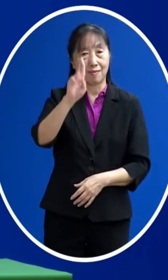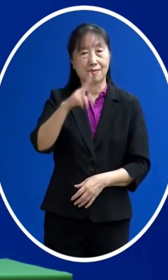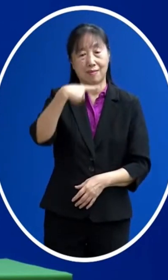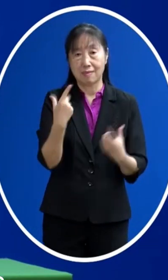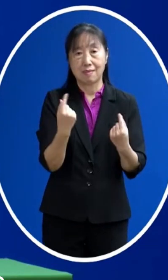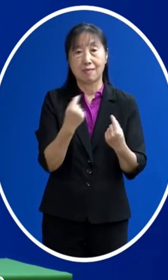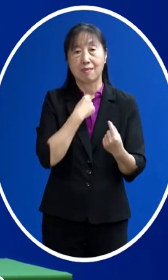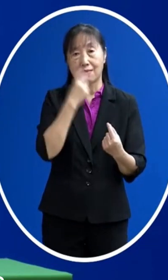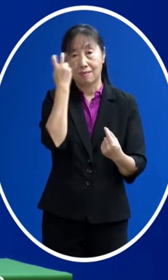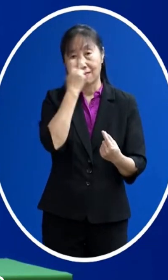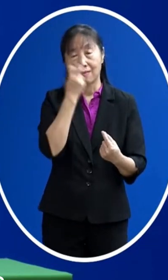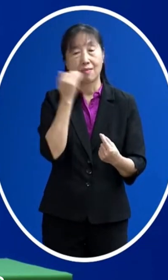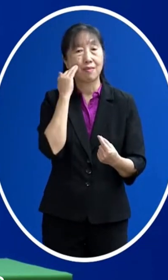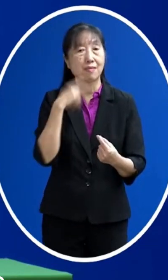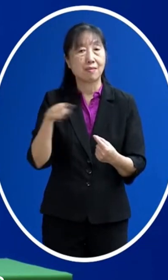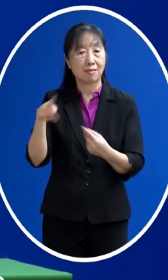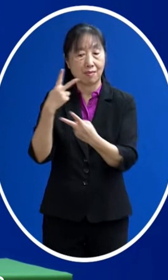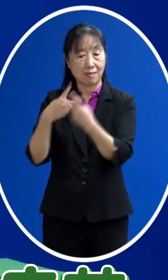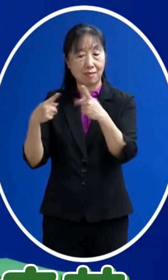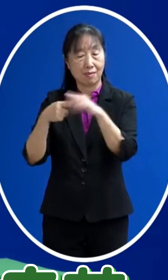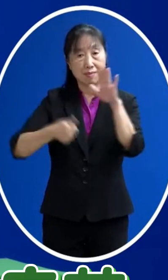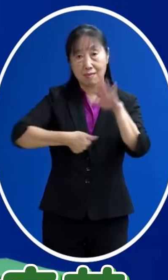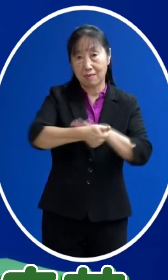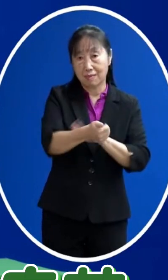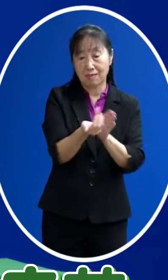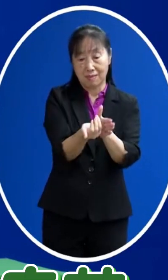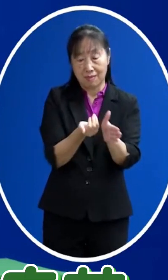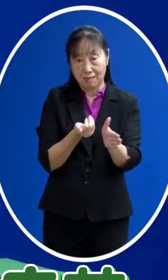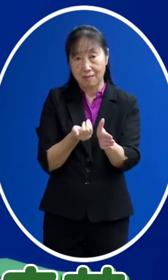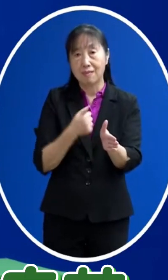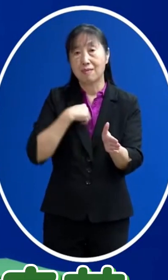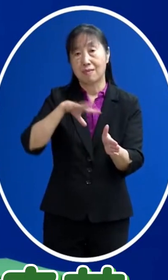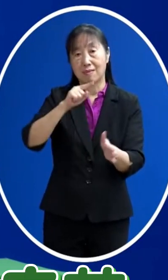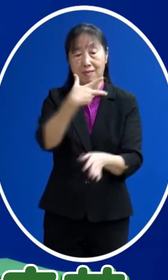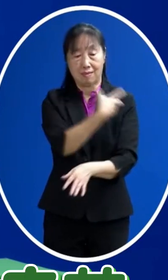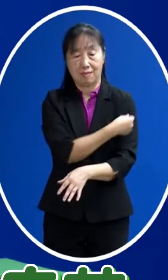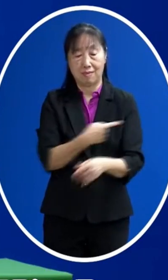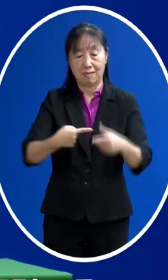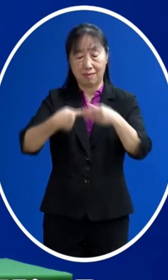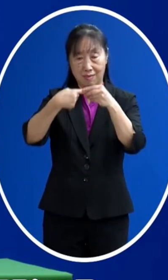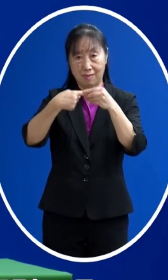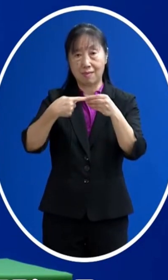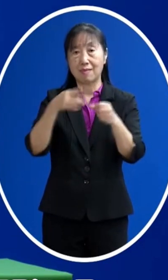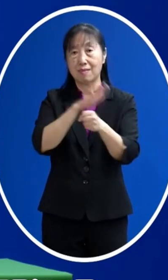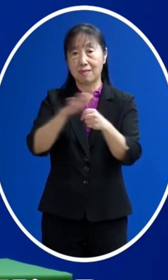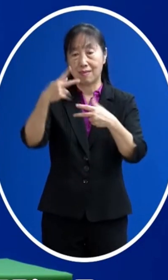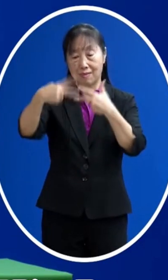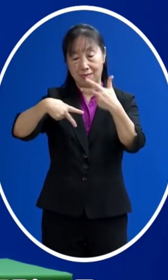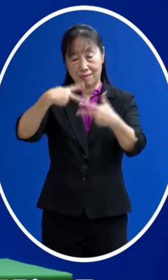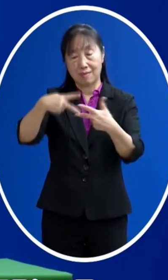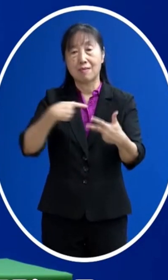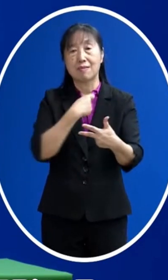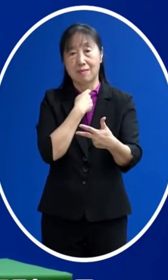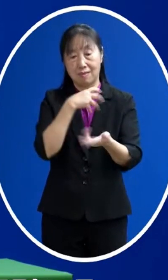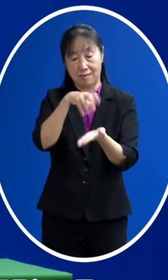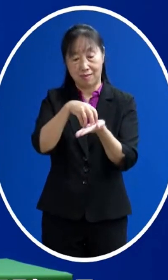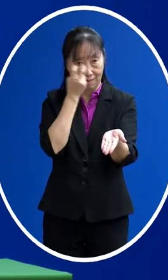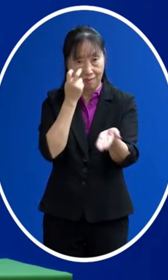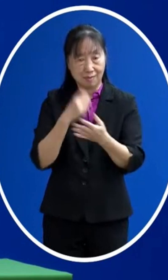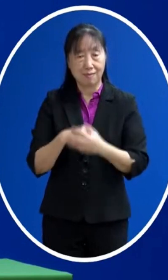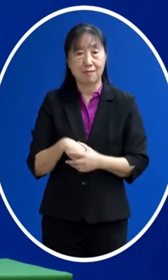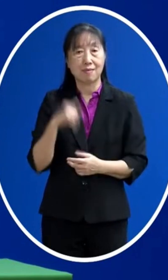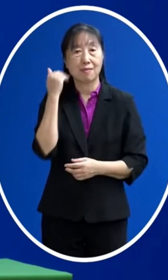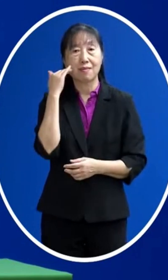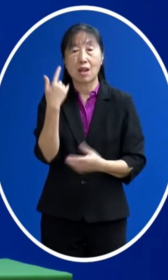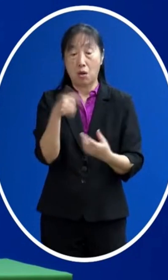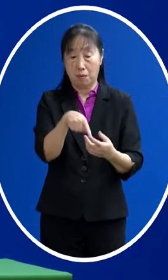证明。顾客进场他也必须要提供最少有接种一剂疫苗而且满14天的一些相关证明。无